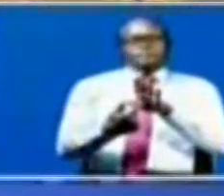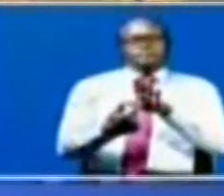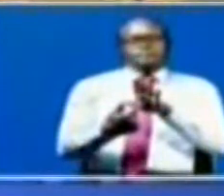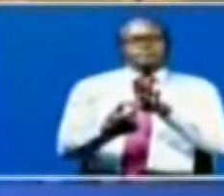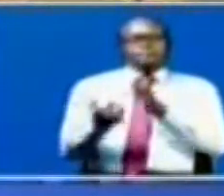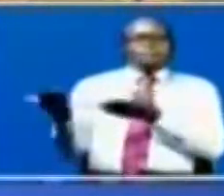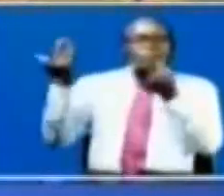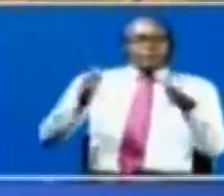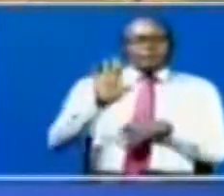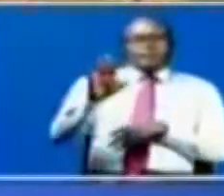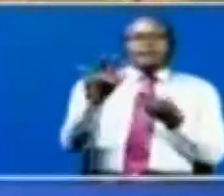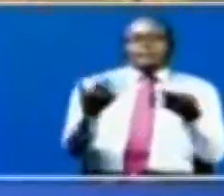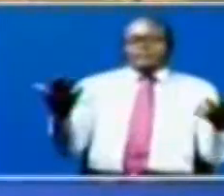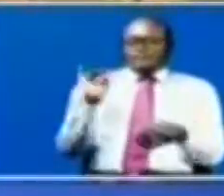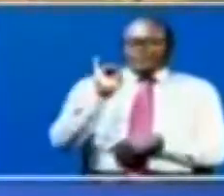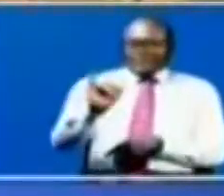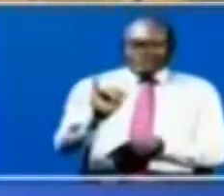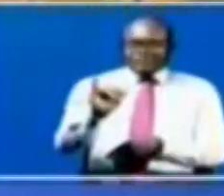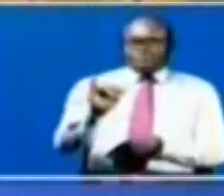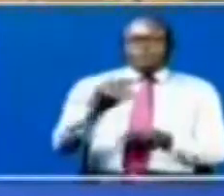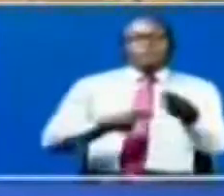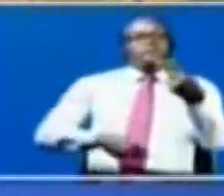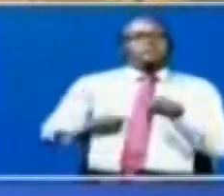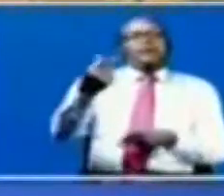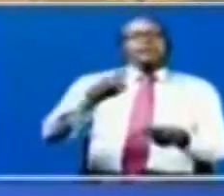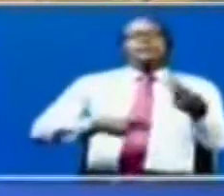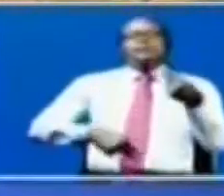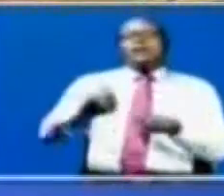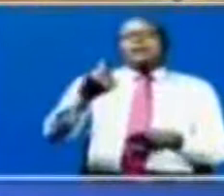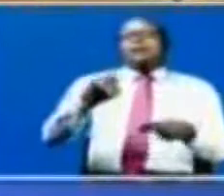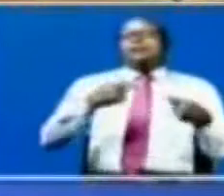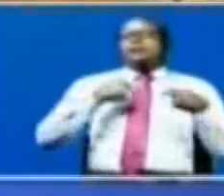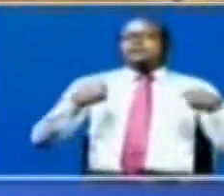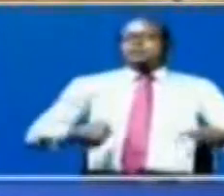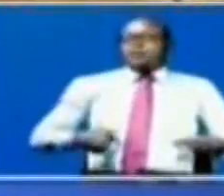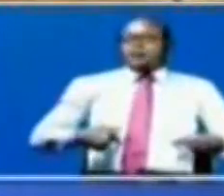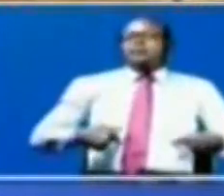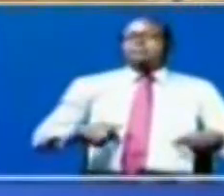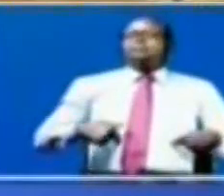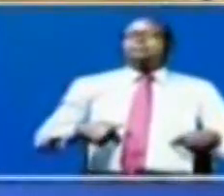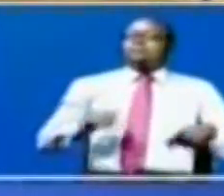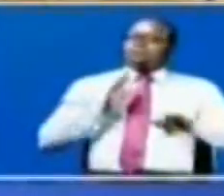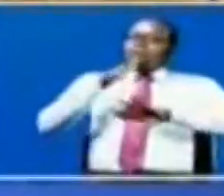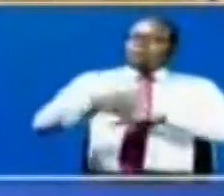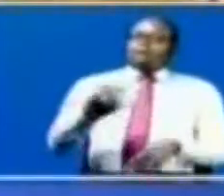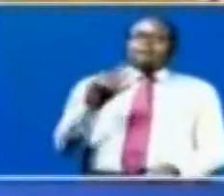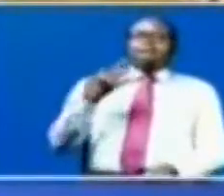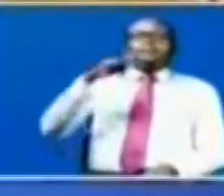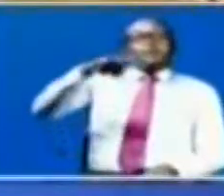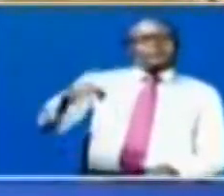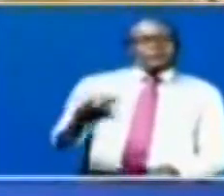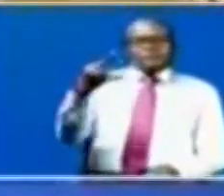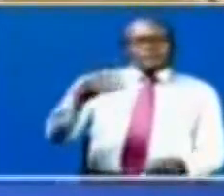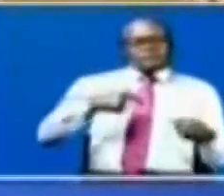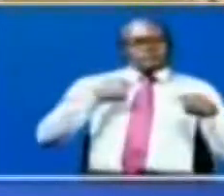kuleta bidhaa ambazo wangependa kuuza katika nchi ya China ni karibu 3,000. Na nchi ya